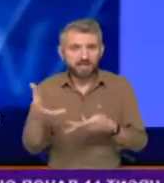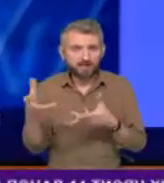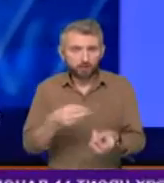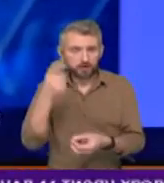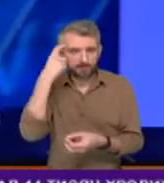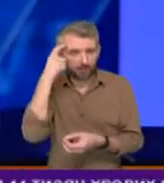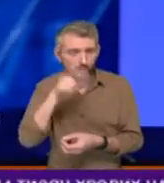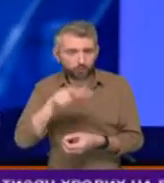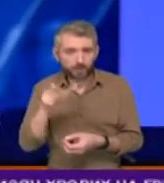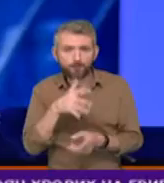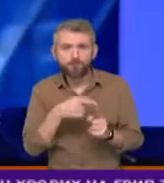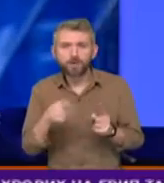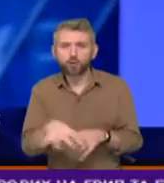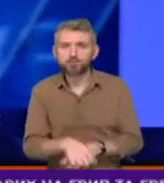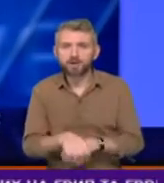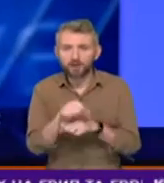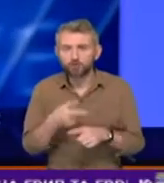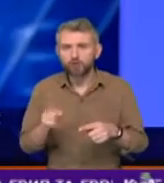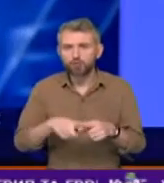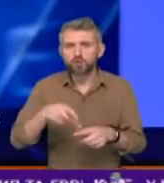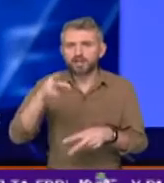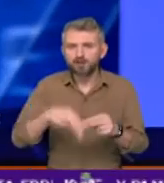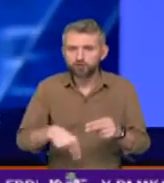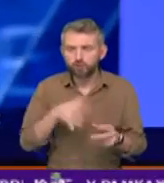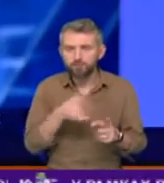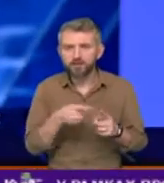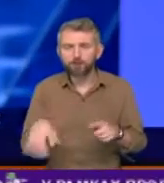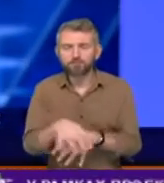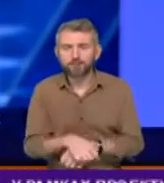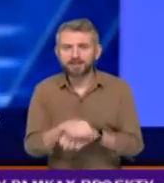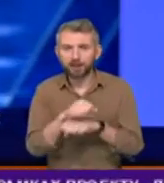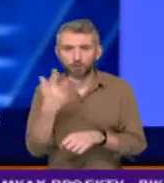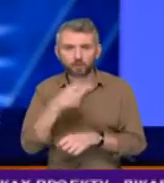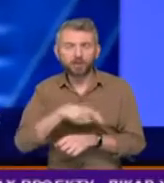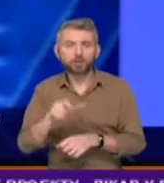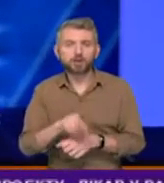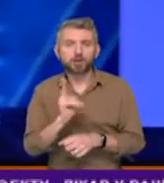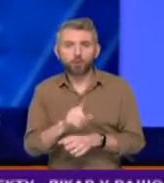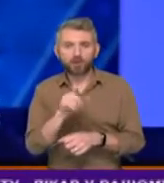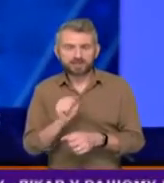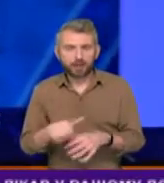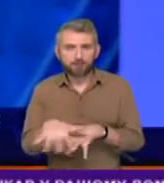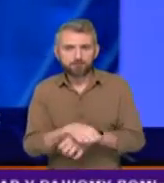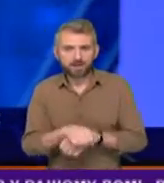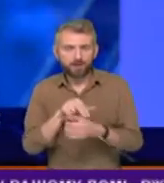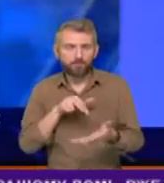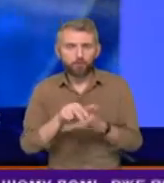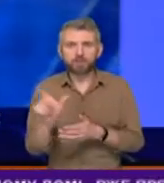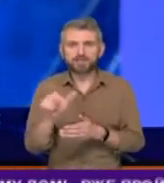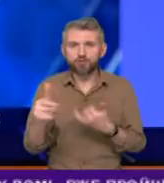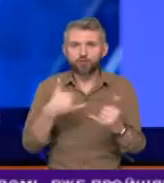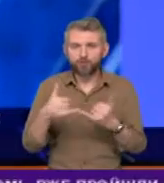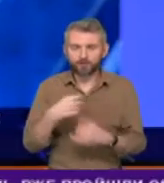навіть період Майдану, на ньому закінчилося це розділення. Період Майдану, коли люди, які за Майдан виходили з синьо-жовтими